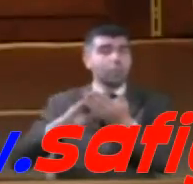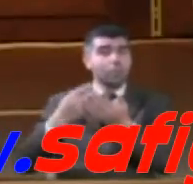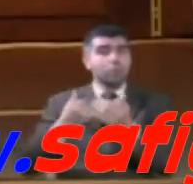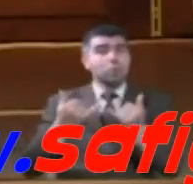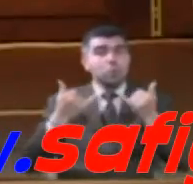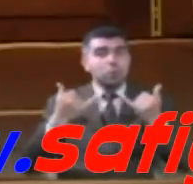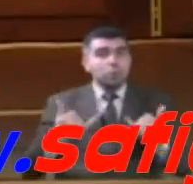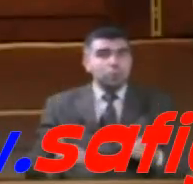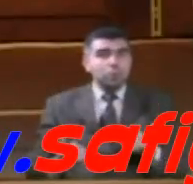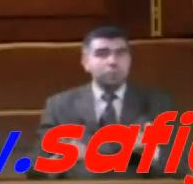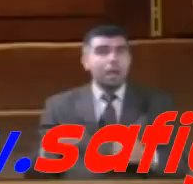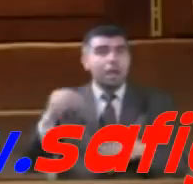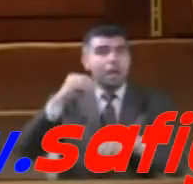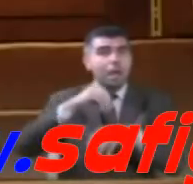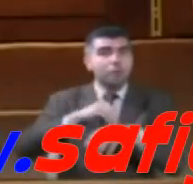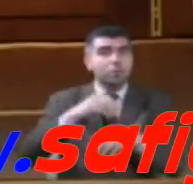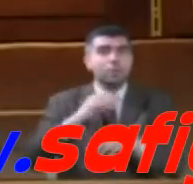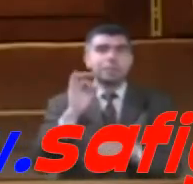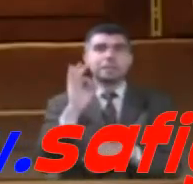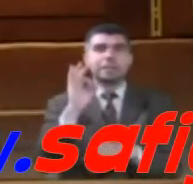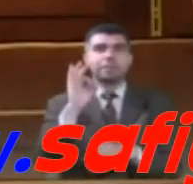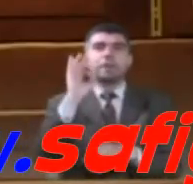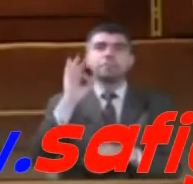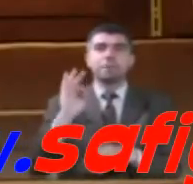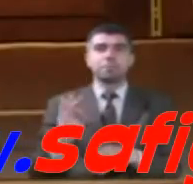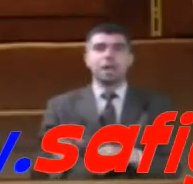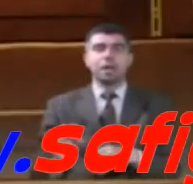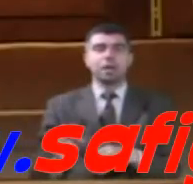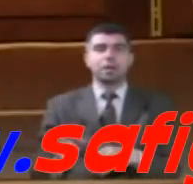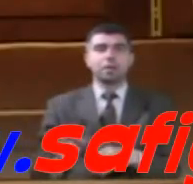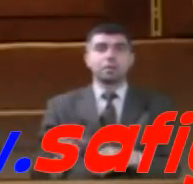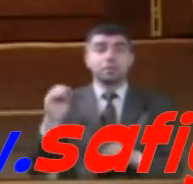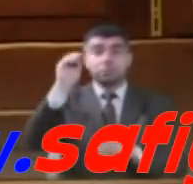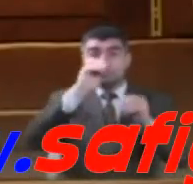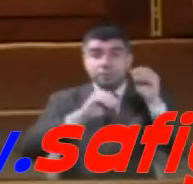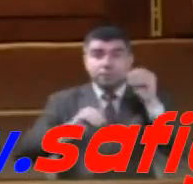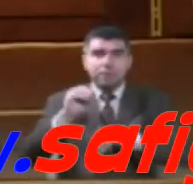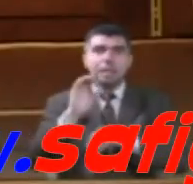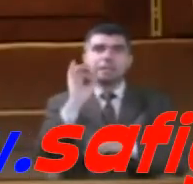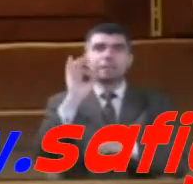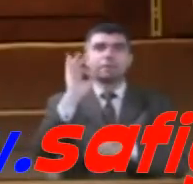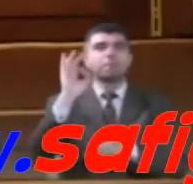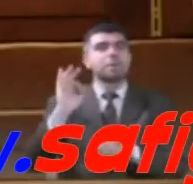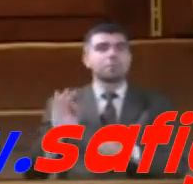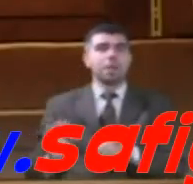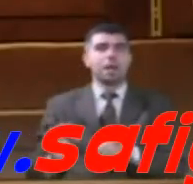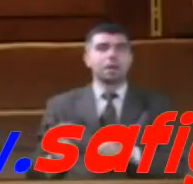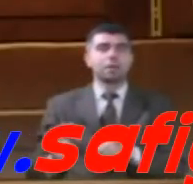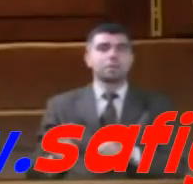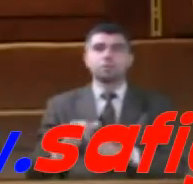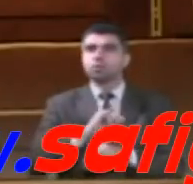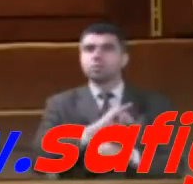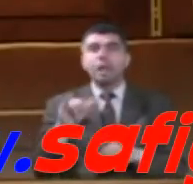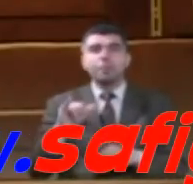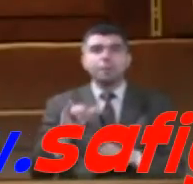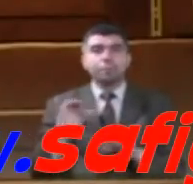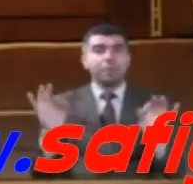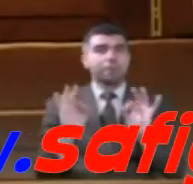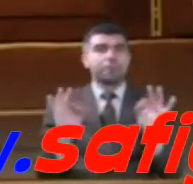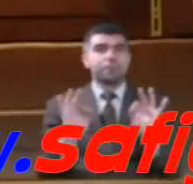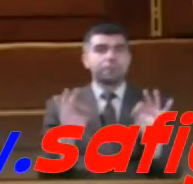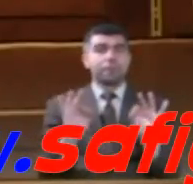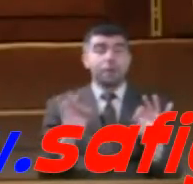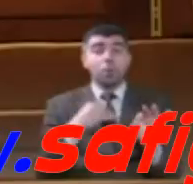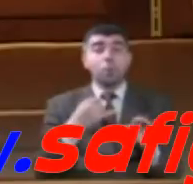في مدينه اسفي حصلنا واحد النسبه ديال الصفر، النسبه ديال الصيانه صفر. لهذا كنظن انه كان من المفروض انه احنا